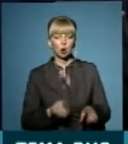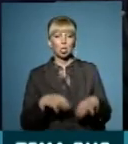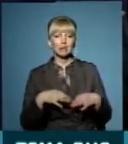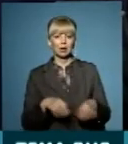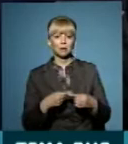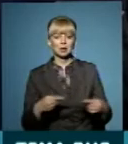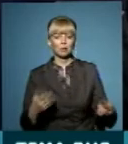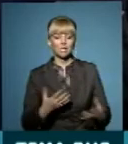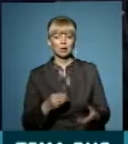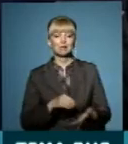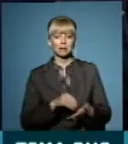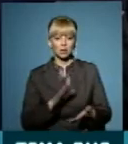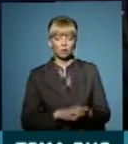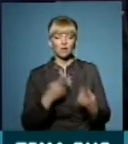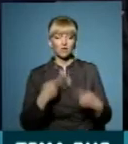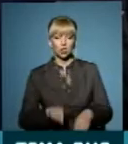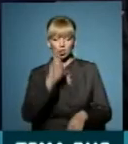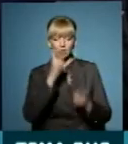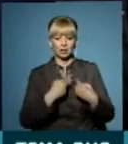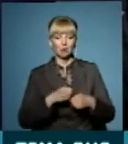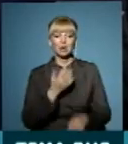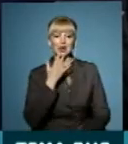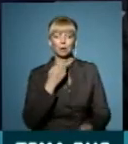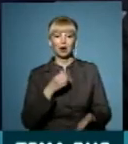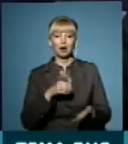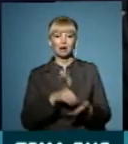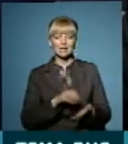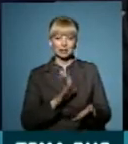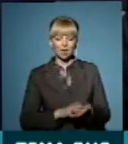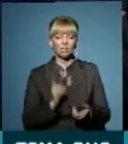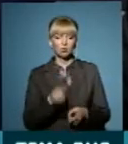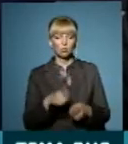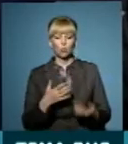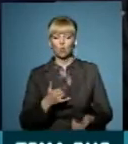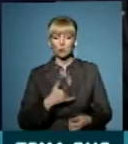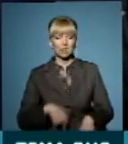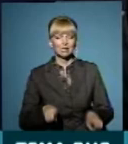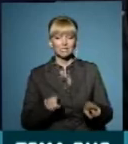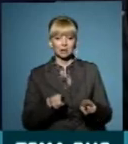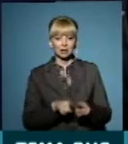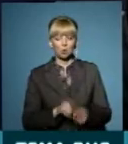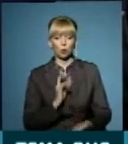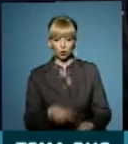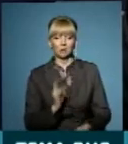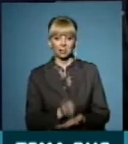транспортні засоби, які зареєстровані в інших країнах, на іноземній реєстрації, і то вони вже у нас